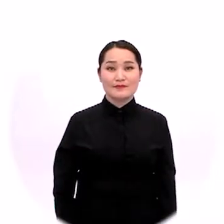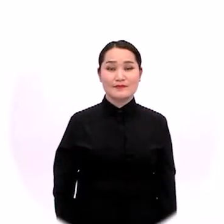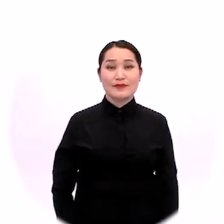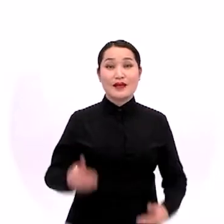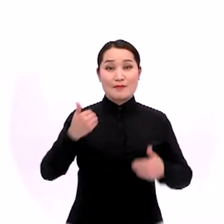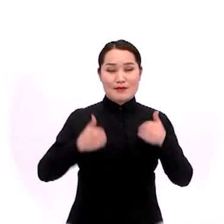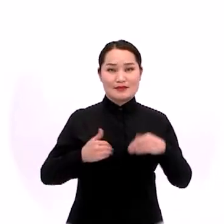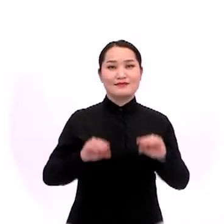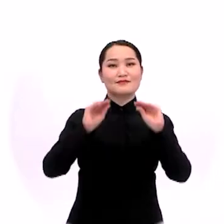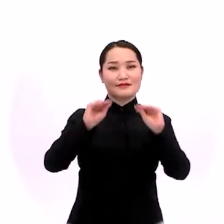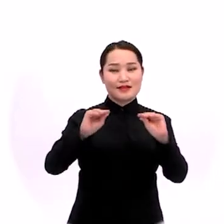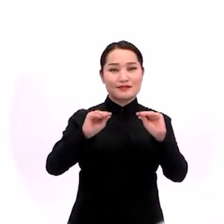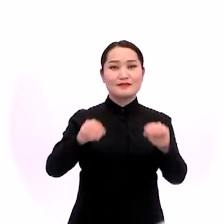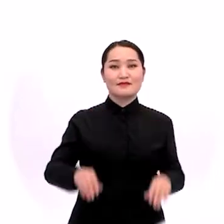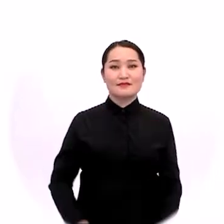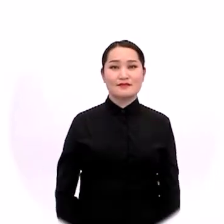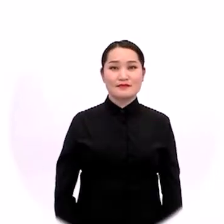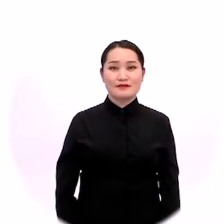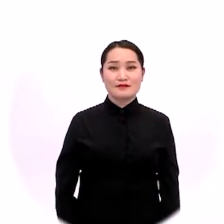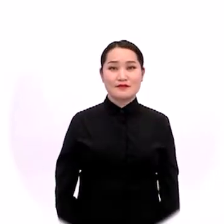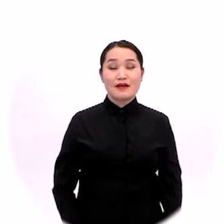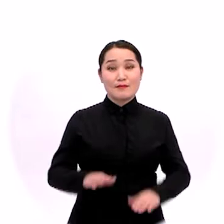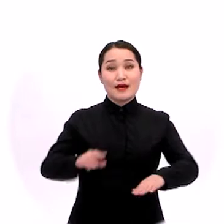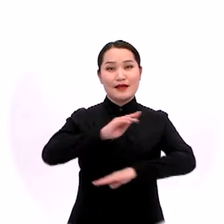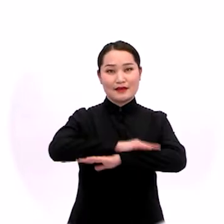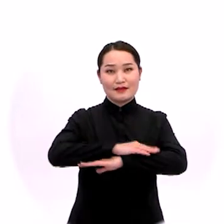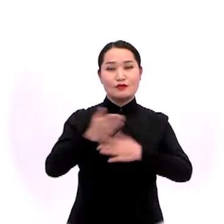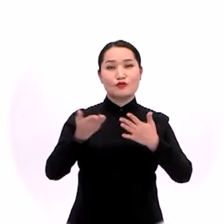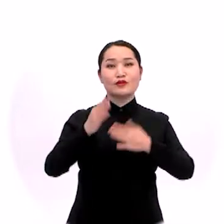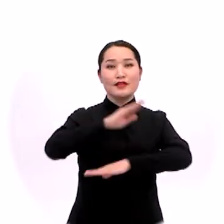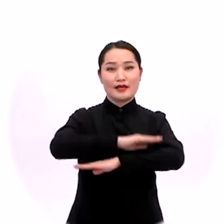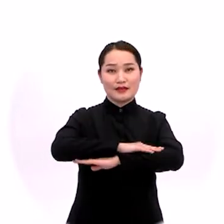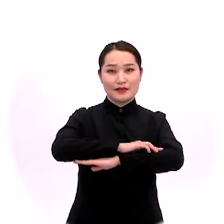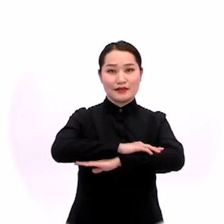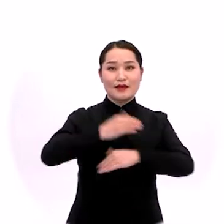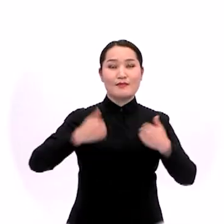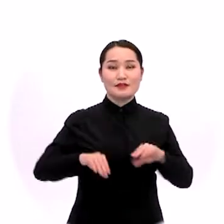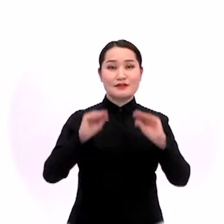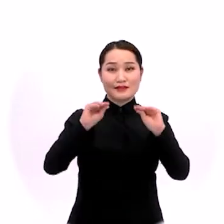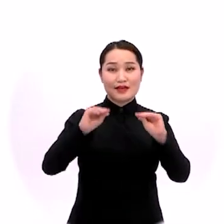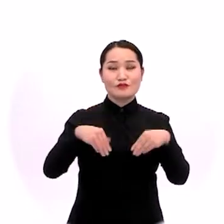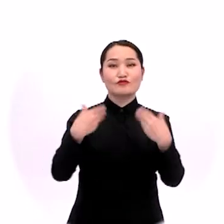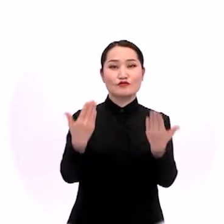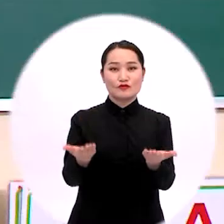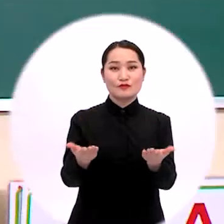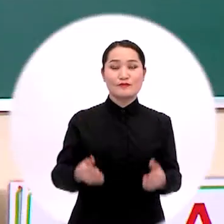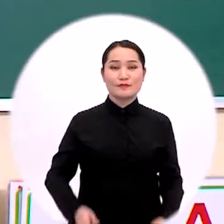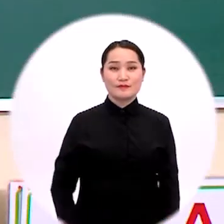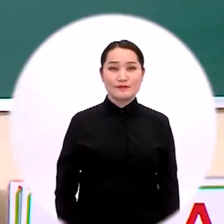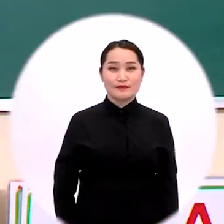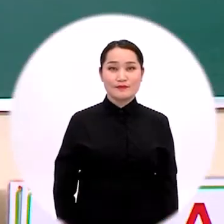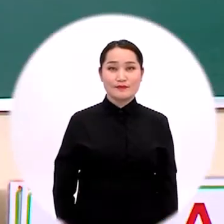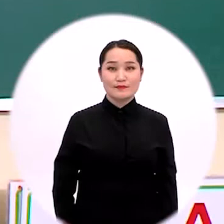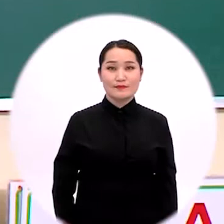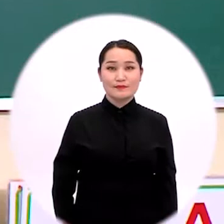Тэдэнд багш нар нь зааж өгсөн. Бага ангийн болон дунд ангийн багш нар нь зааж сургасан байна.